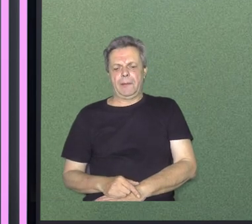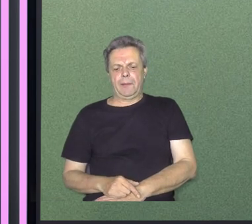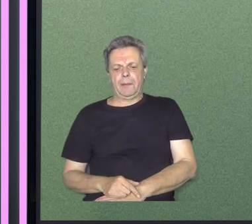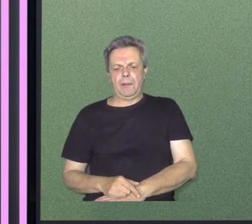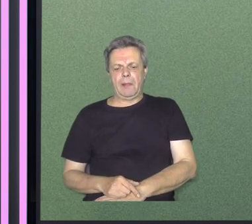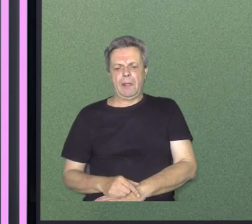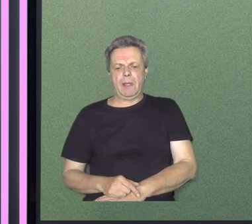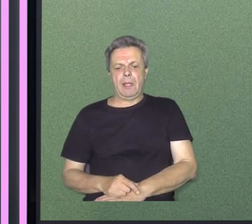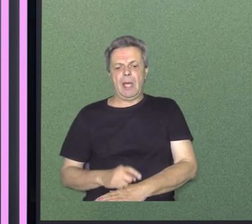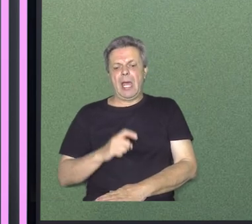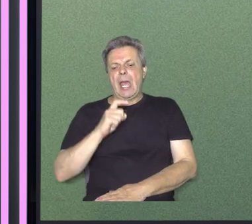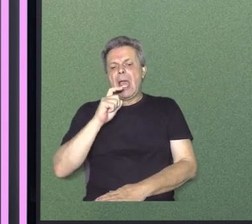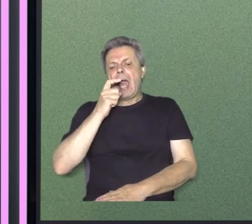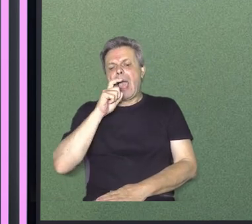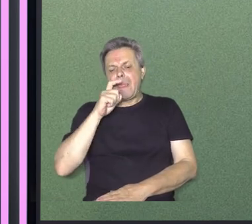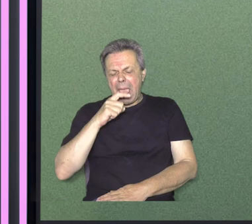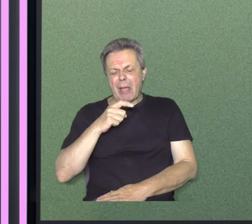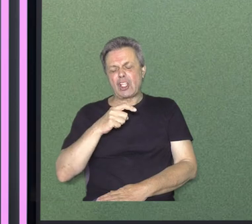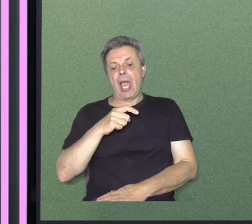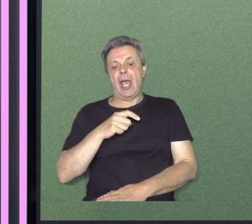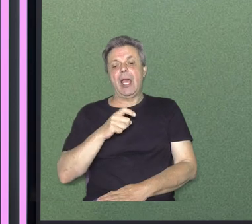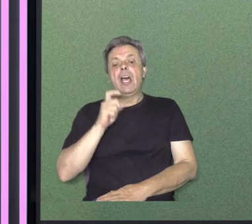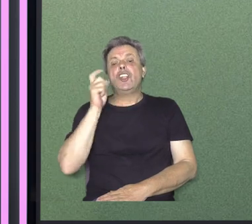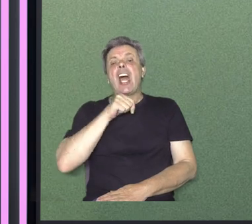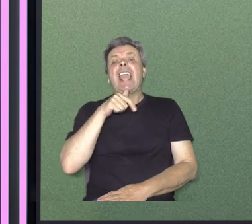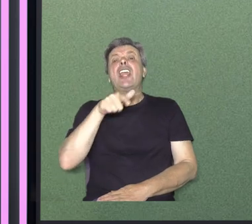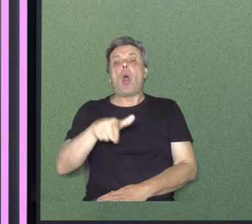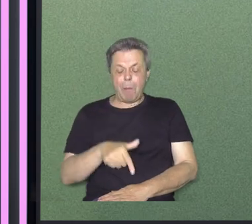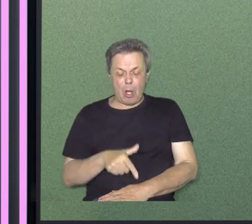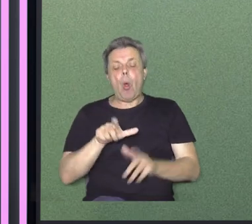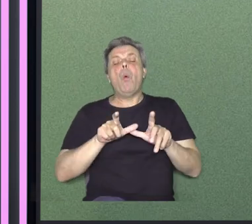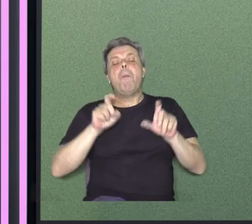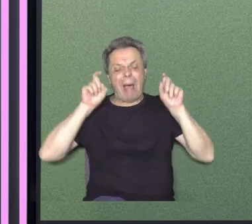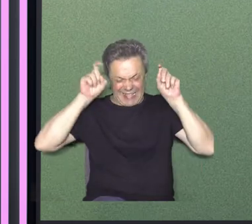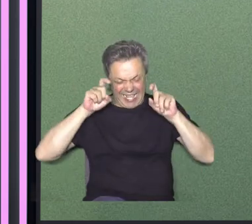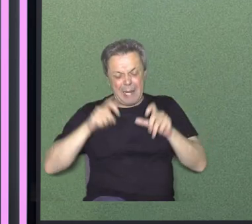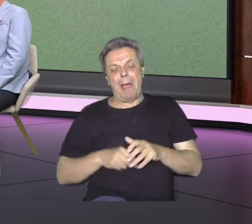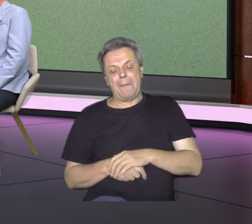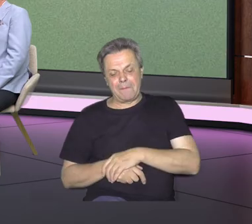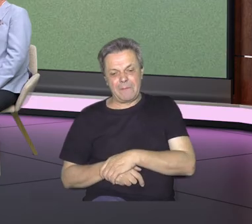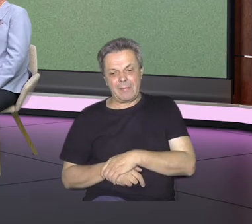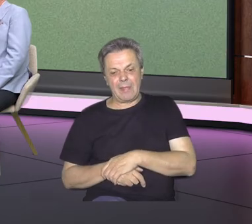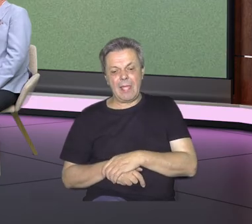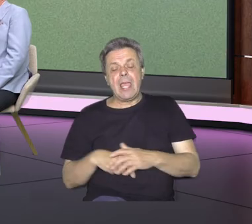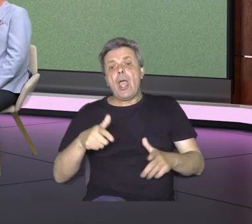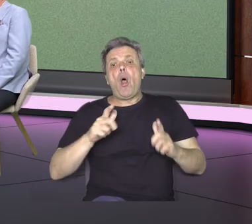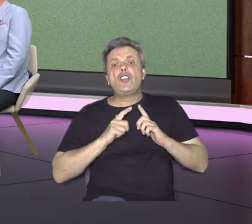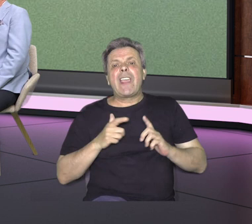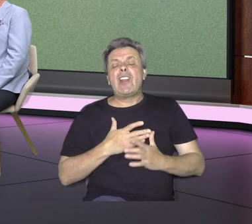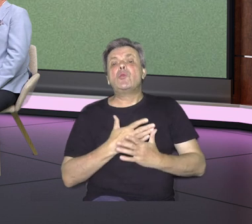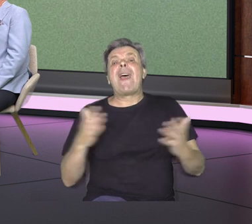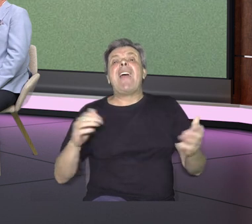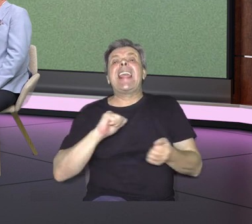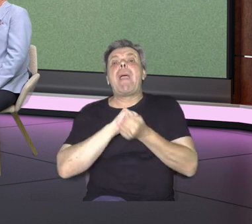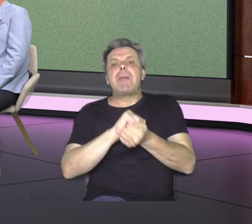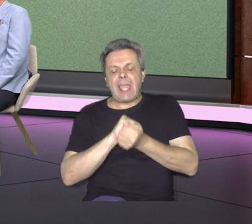onda njemačka jedinica Ernst Thälmann. Čak je i to bilo u partizanima. I očekivali su se